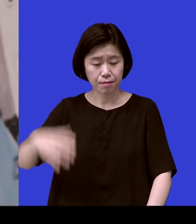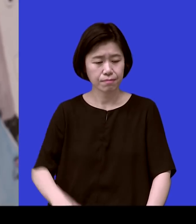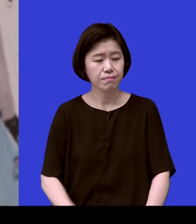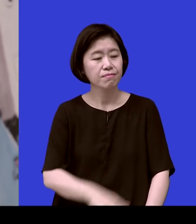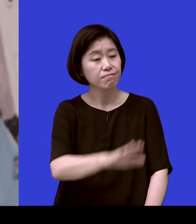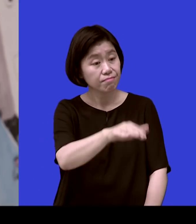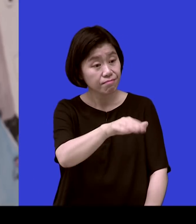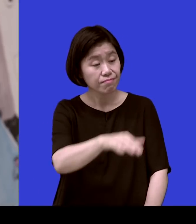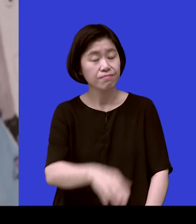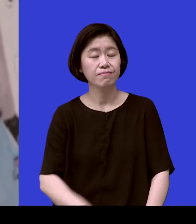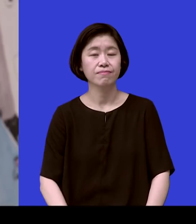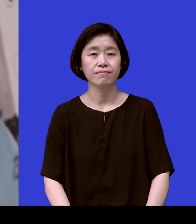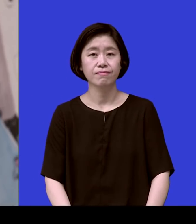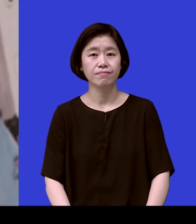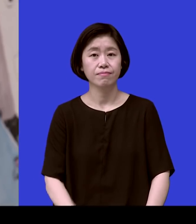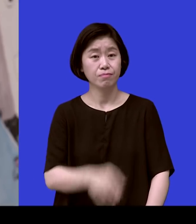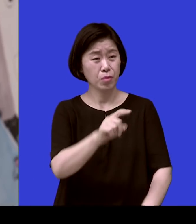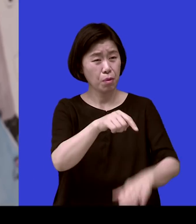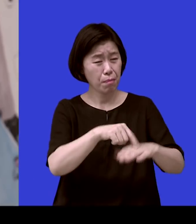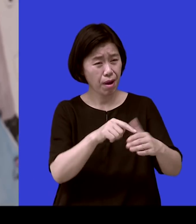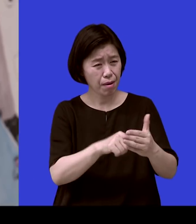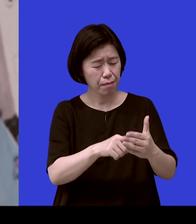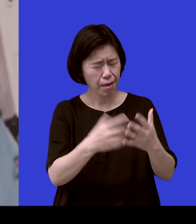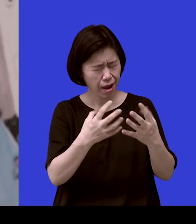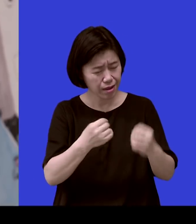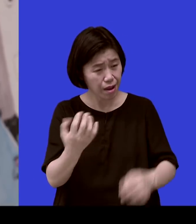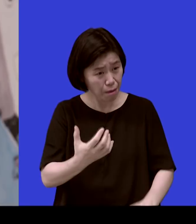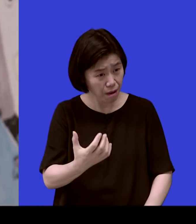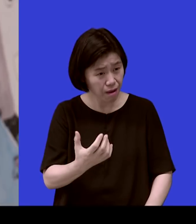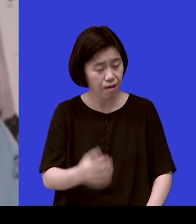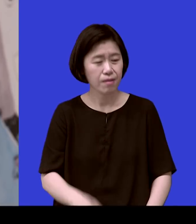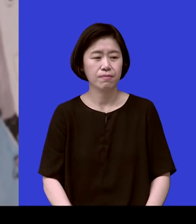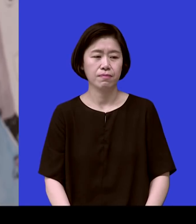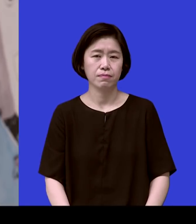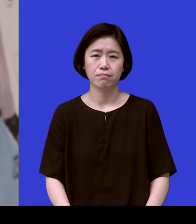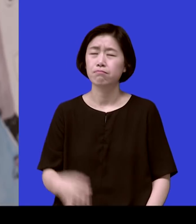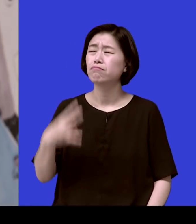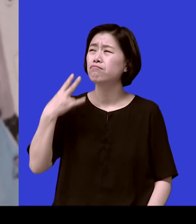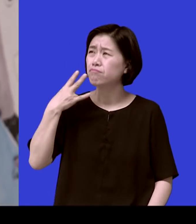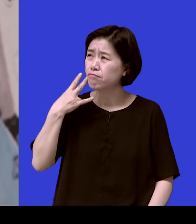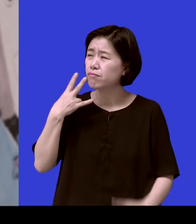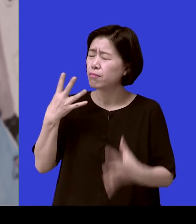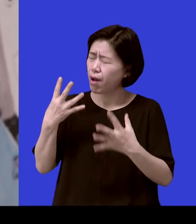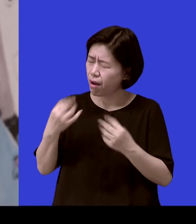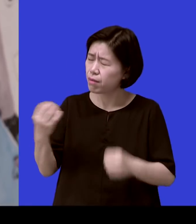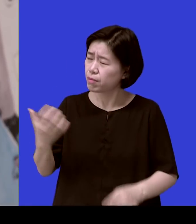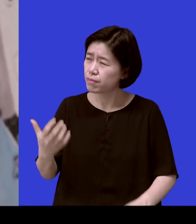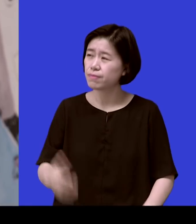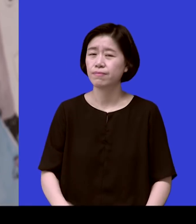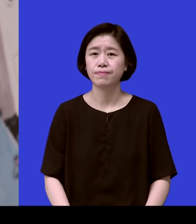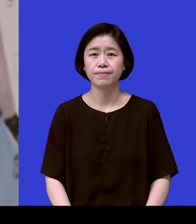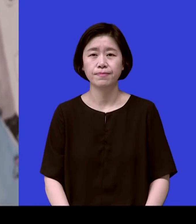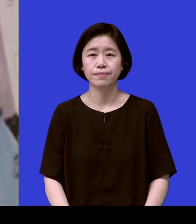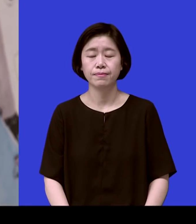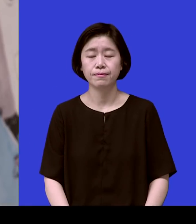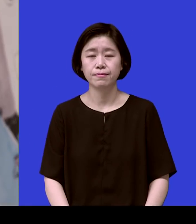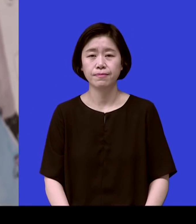인경아, 너 마음이 많이 아프니? 네, 너무 많이 아파요.